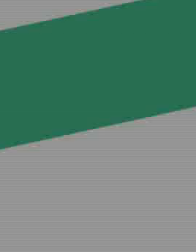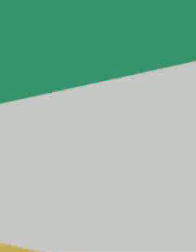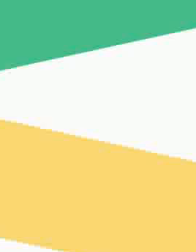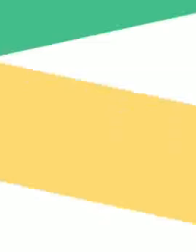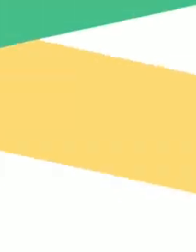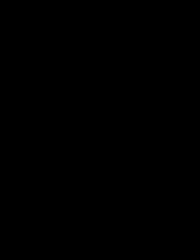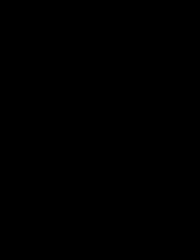아